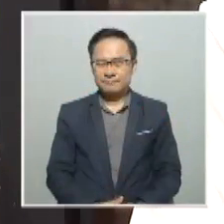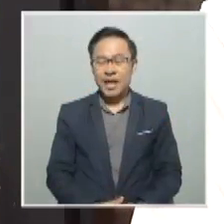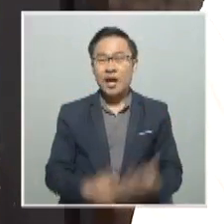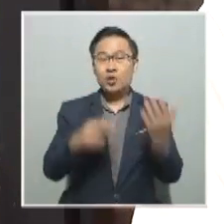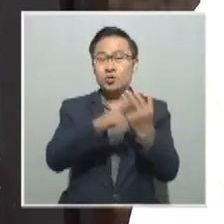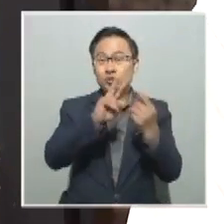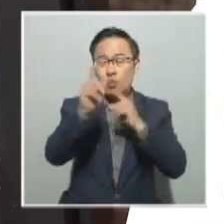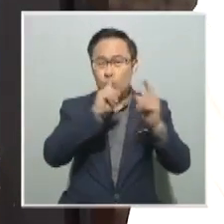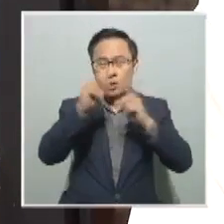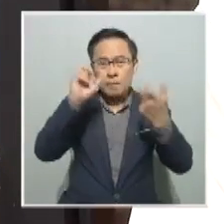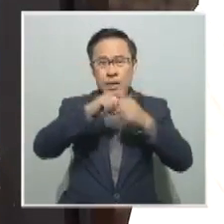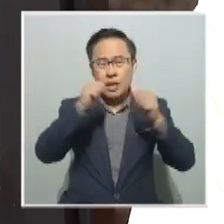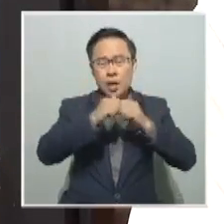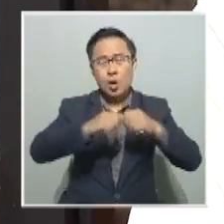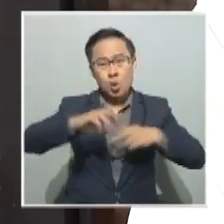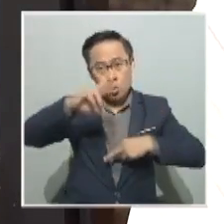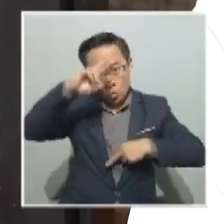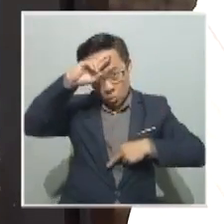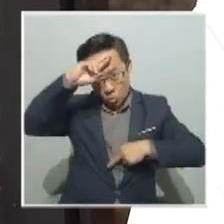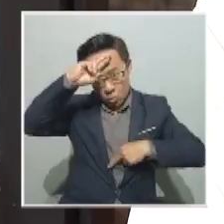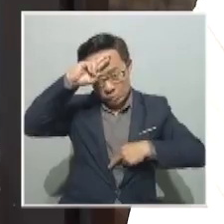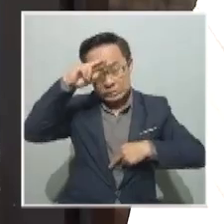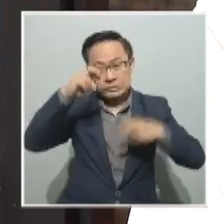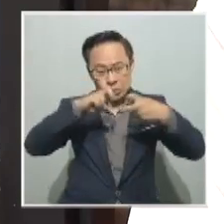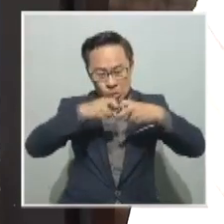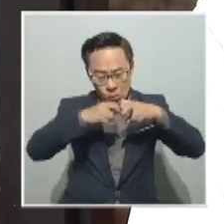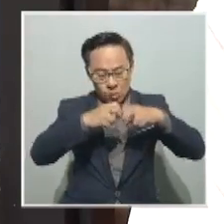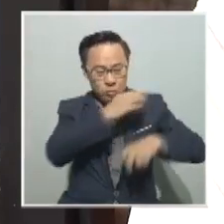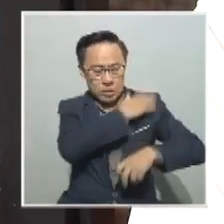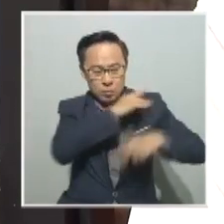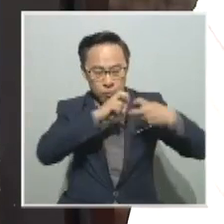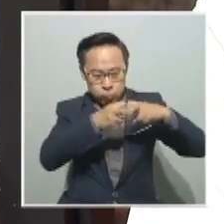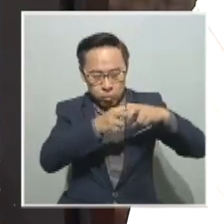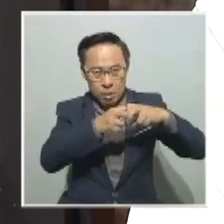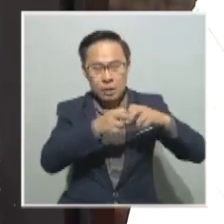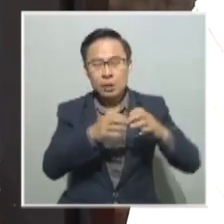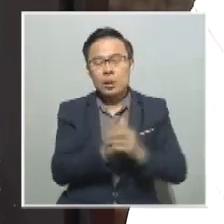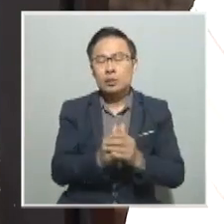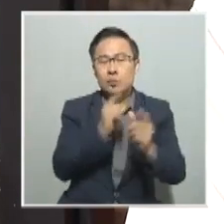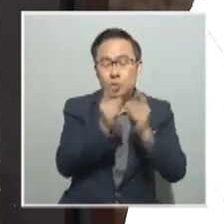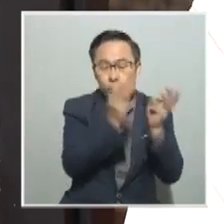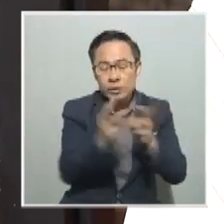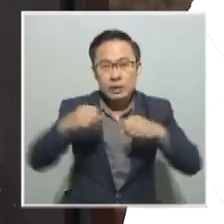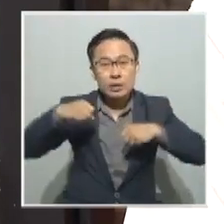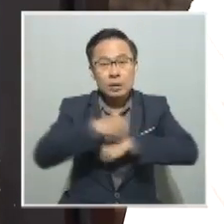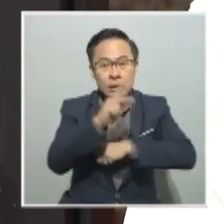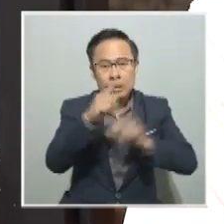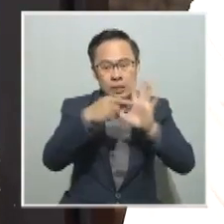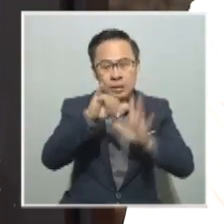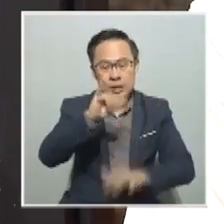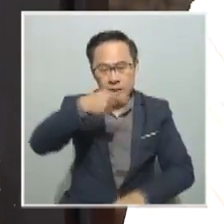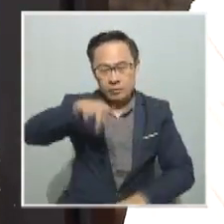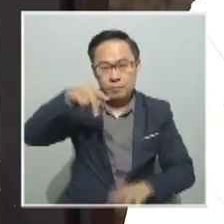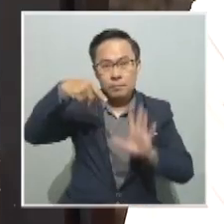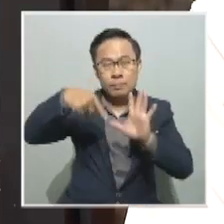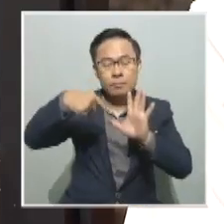เอาละครับเราจะมาพูดถึงโรคข้อติดไหล่ที่รักษาได้ด้วยการกายภาพหรืออาจจะมีวิธีรักษาที่ลึกซึ้งกว่านั้นจะได้หายขาดกันตอ